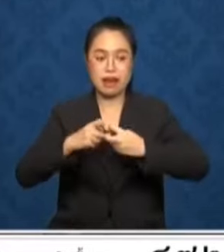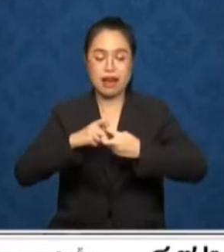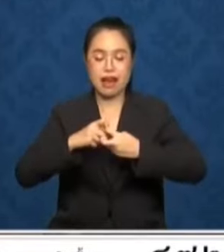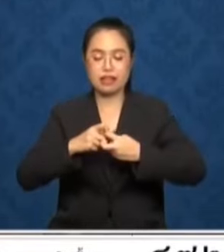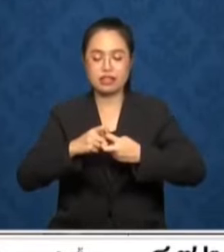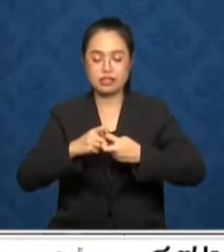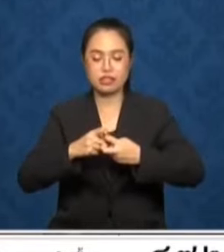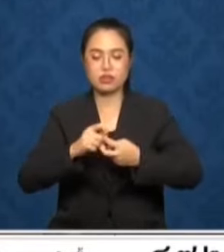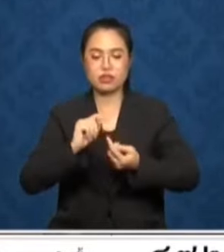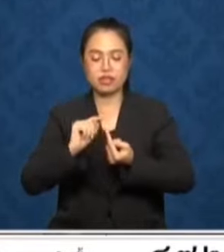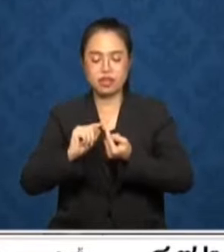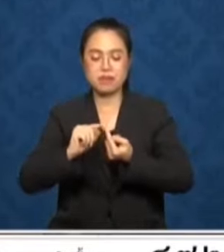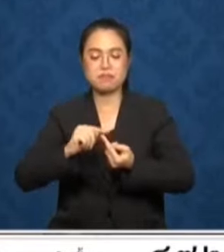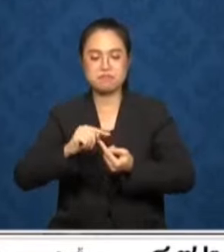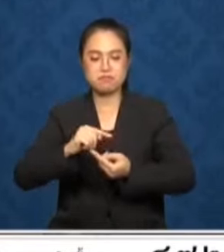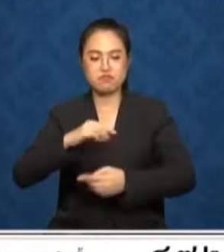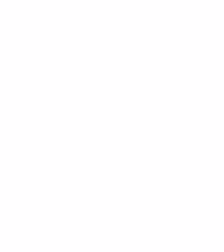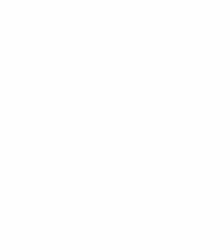ของพ่แมพี่นองค่ะกับขบคุณค่ะ